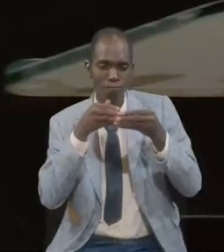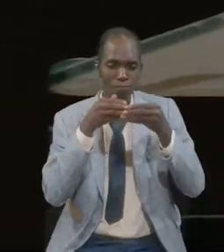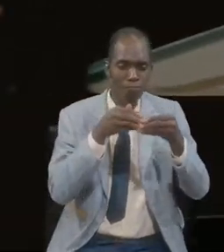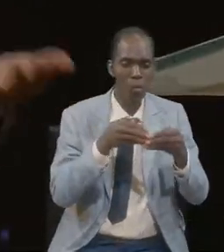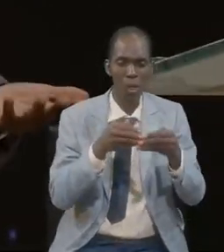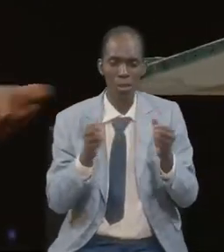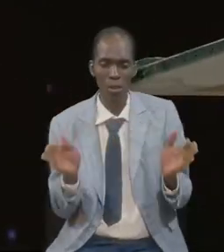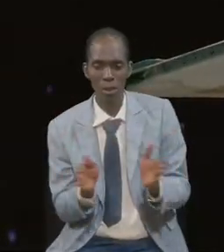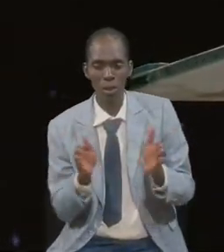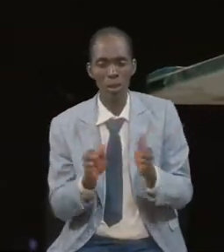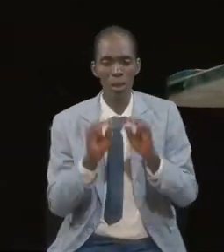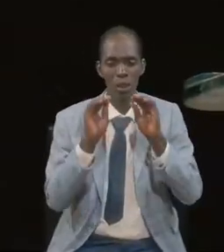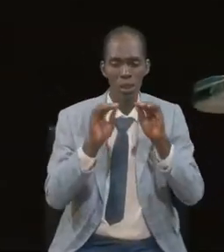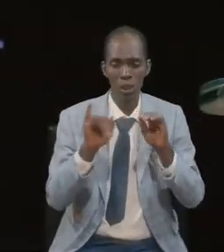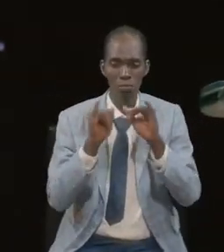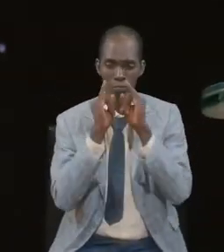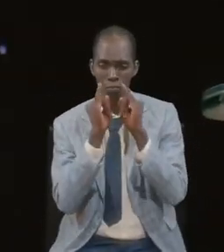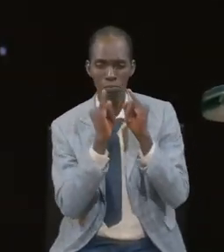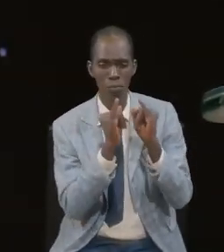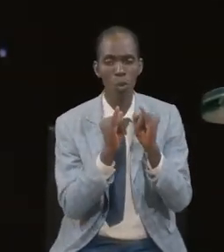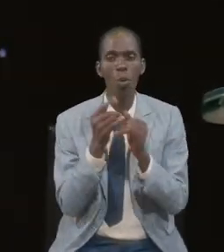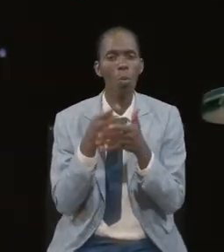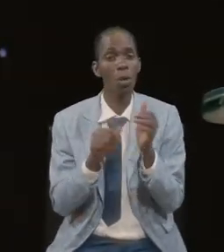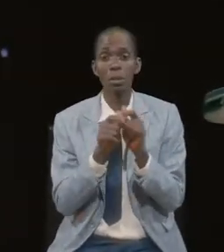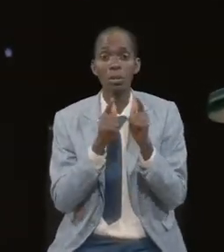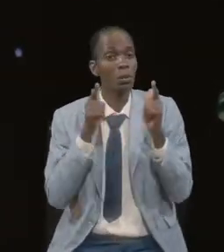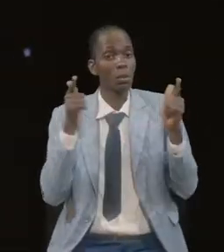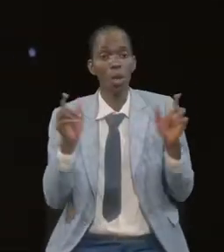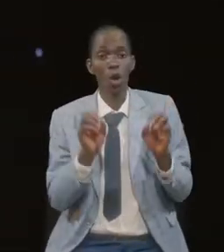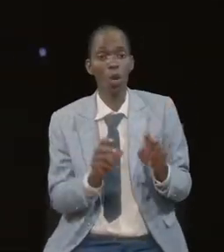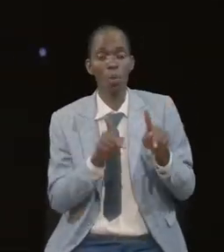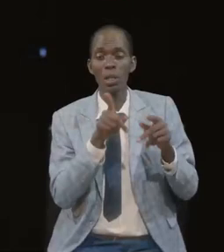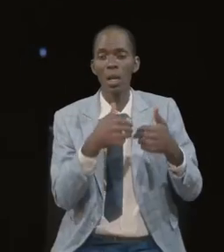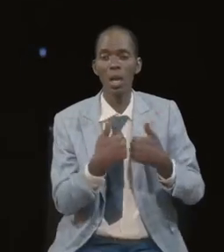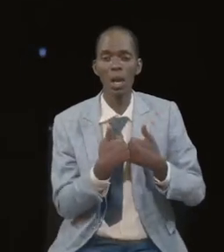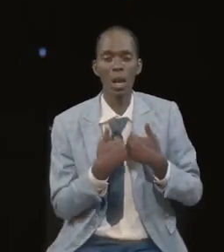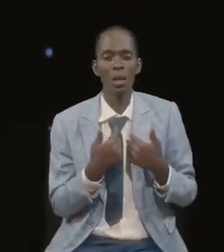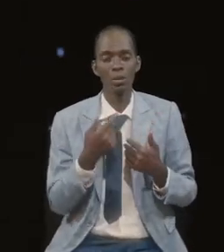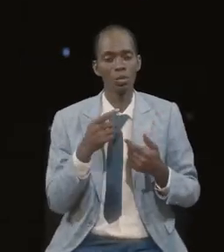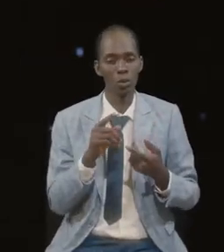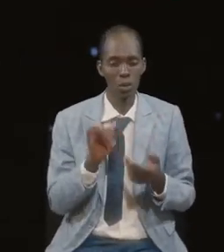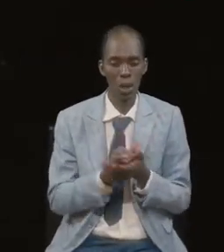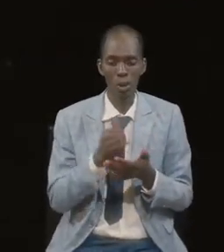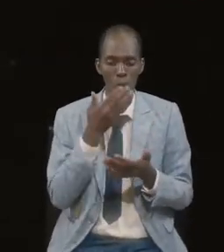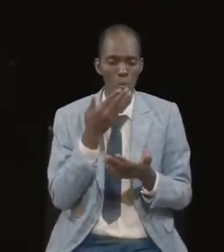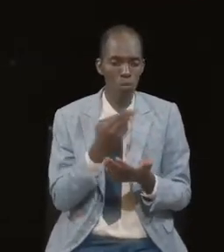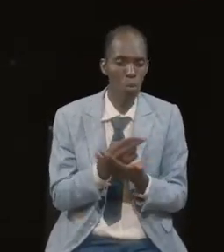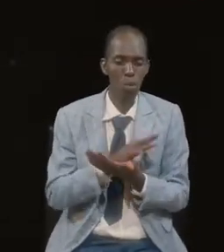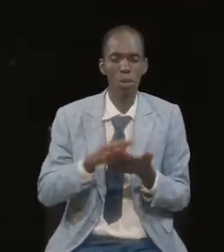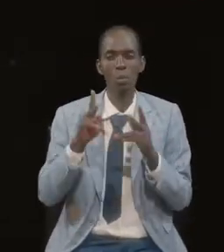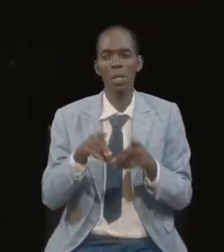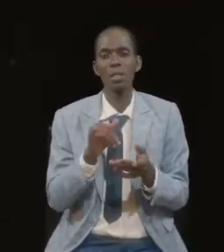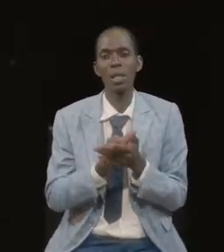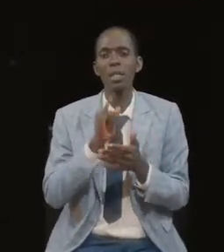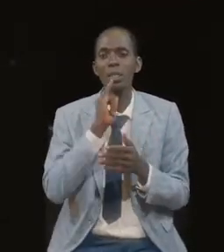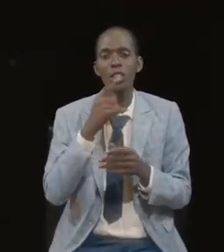dirige, qui l'enseigne, qui l'instruit, que c'est un grand privilège d'être une personne pieuse. C'est